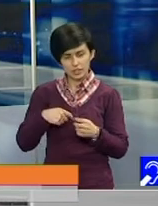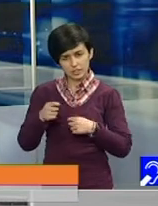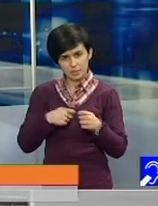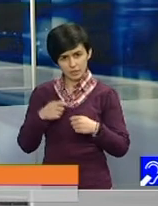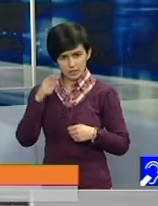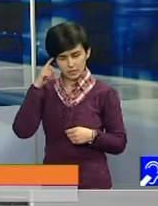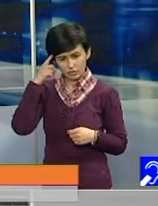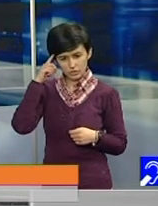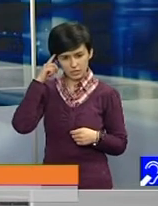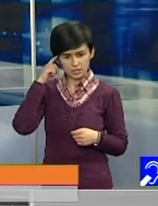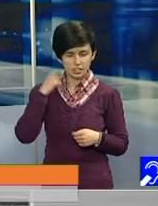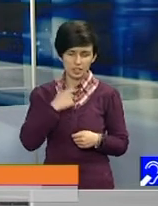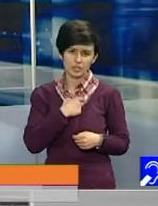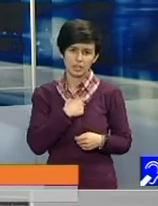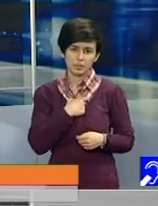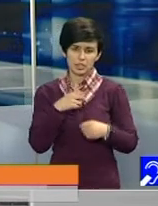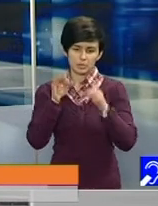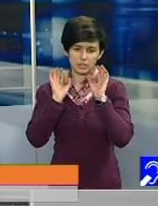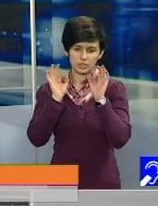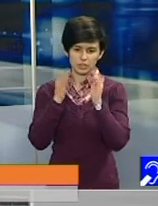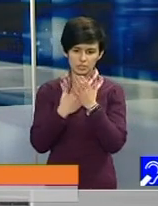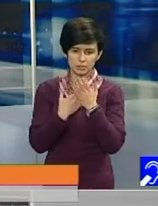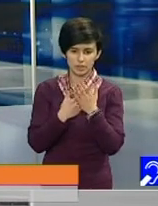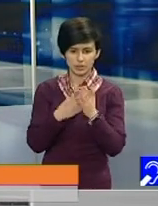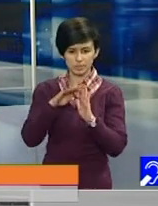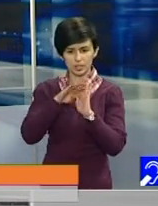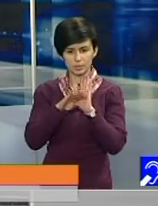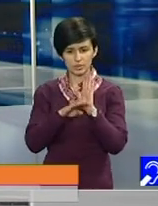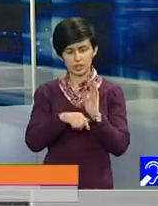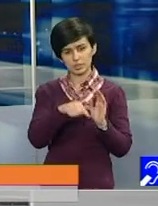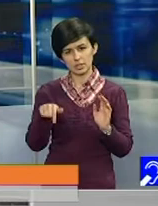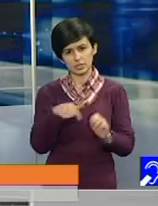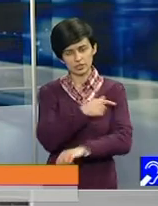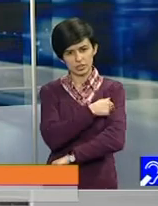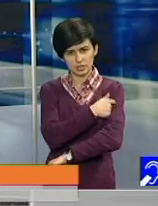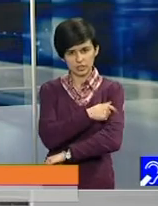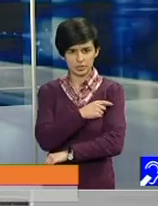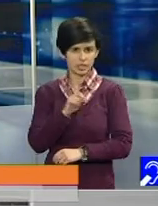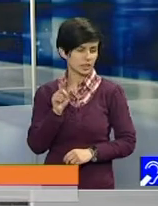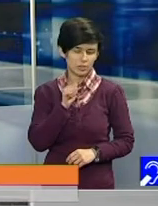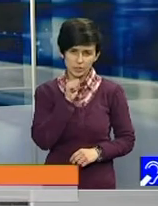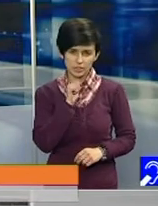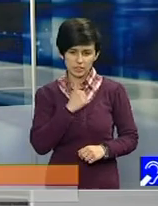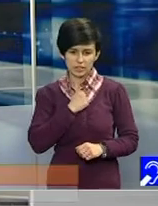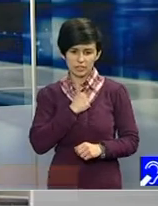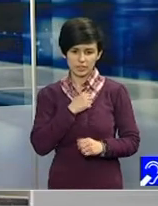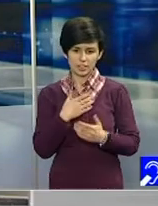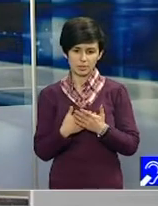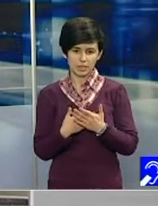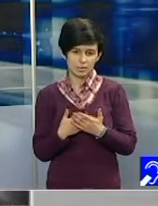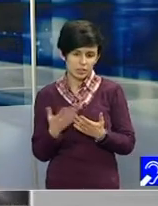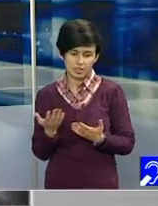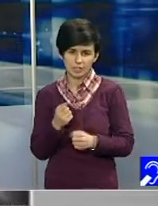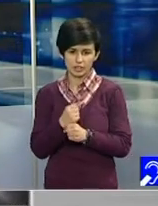și le vom folosi pentru programul nostru în spital, Nu-mi-e frică, care îl facem în fiecare zi copii bolnavi de cancer.